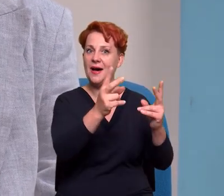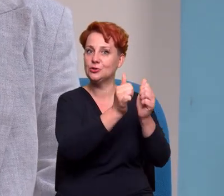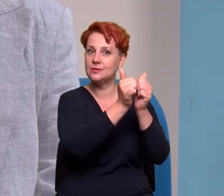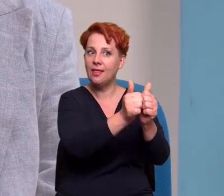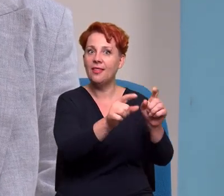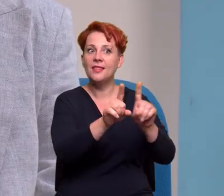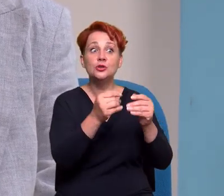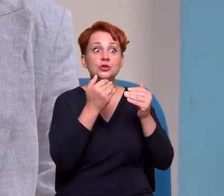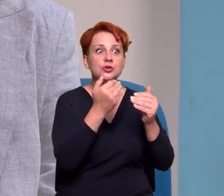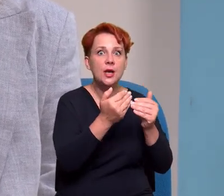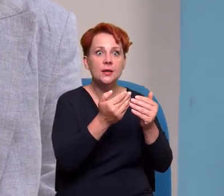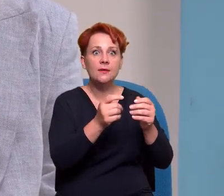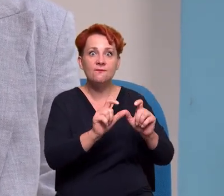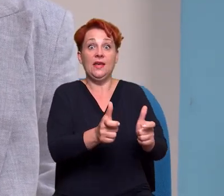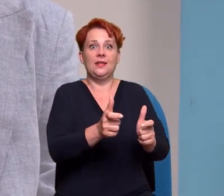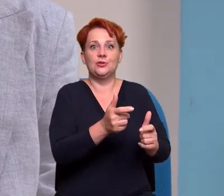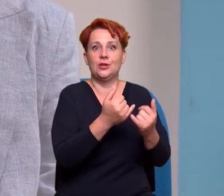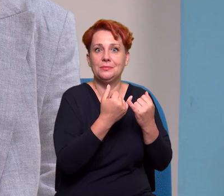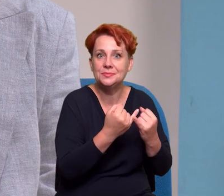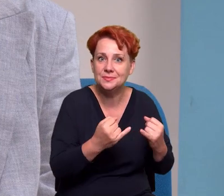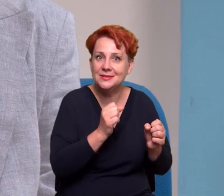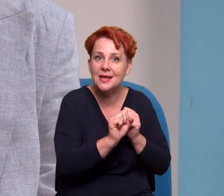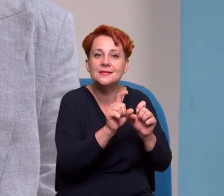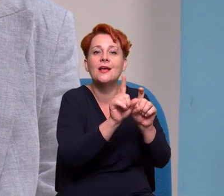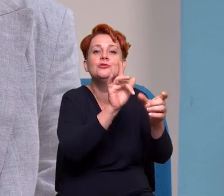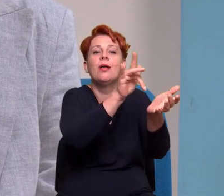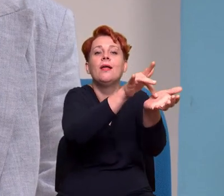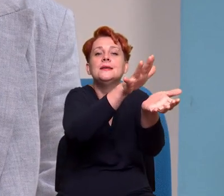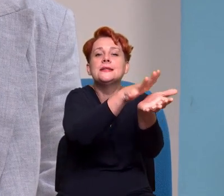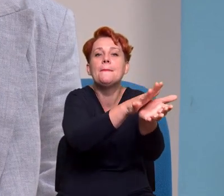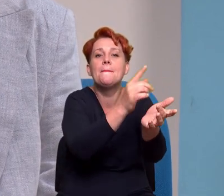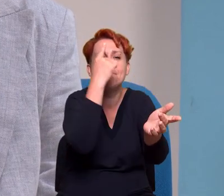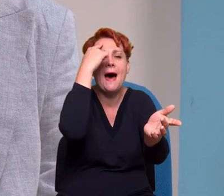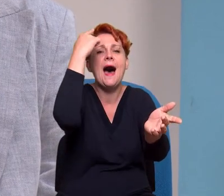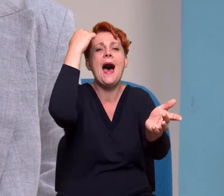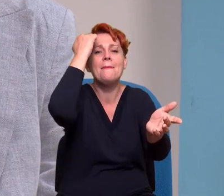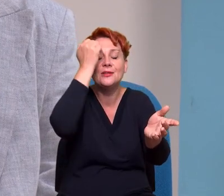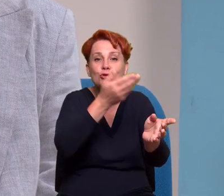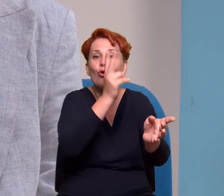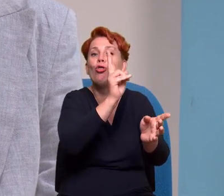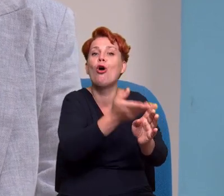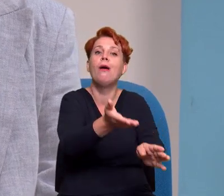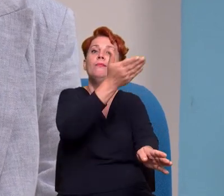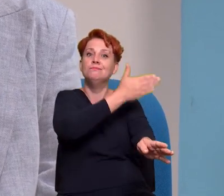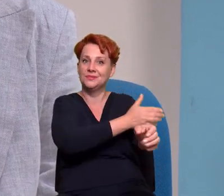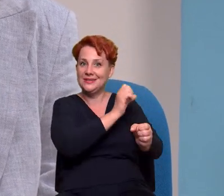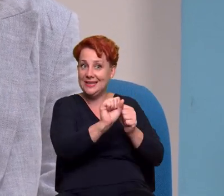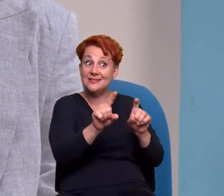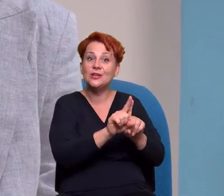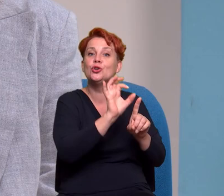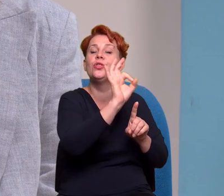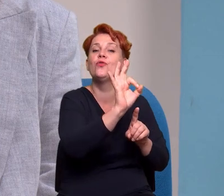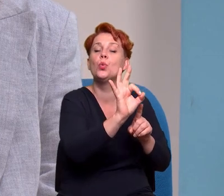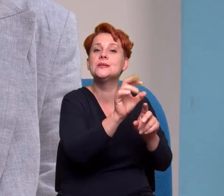inicjowania zdarzeń, kryją w sobie pamięć o poprzednich właścicielach i o wielkiej historii. Ich znaczenie jako